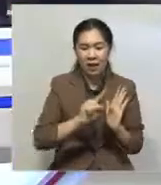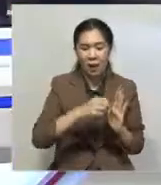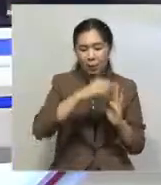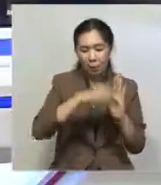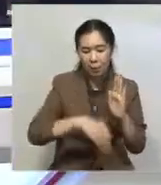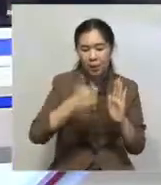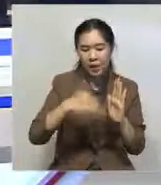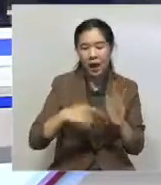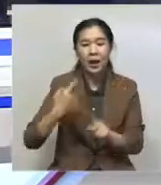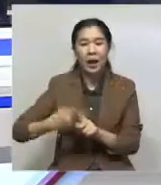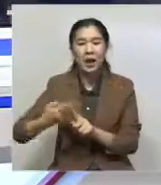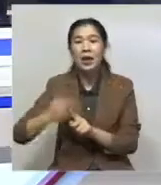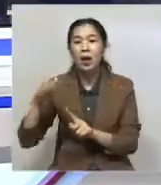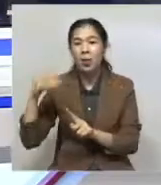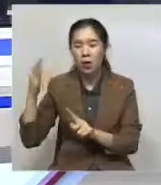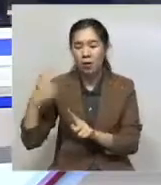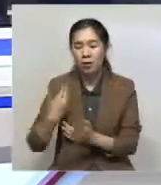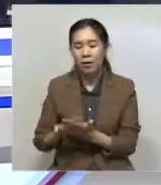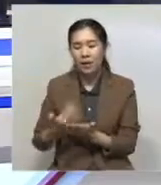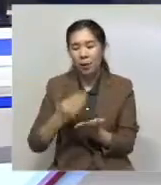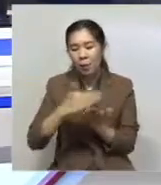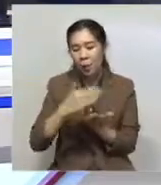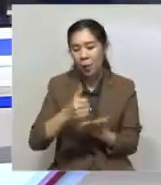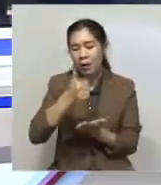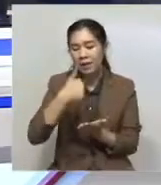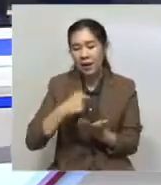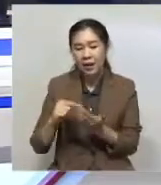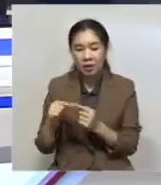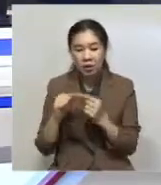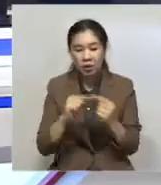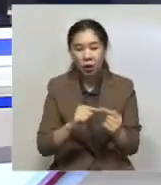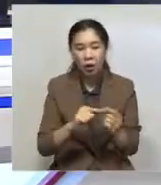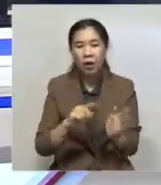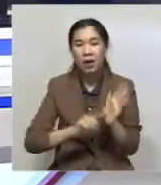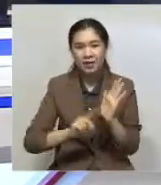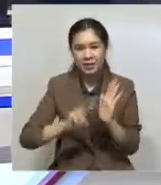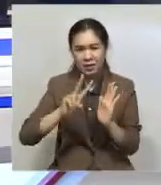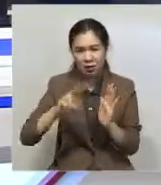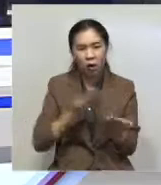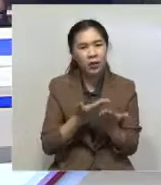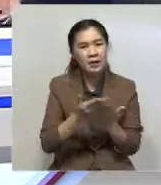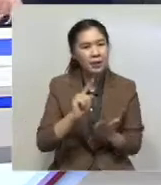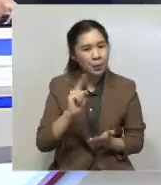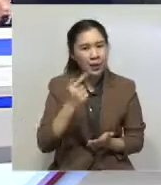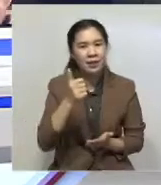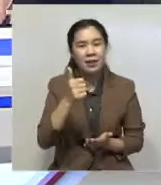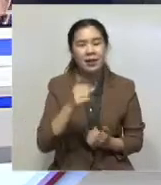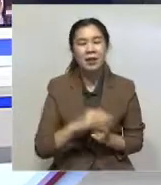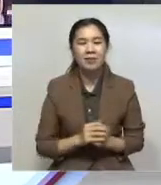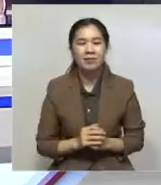าก่อนถ้าเช่าแล้วมีกำลังในการเช่าอันนี้เดี๋ยวทำเรื่องซื้อกับธนาคารอีกทีหนึ่ง ก็คือว่าเป็นเ